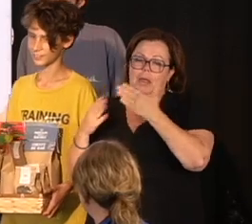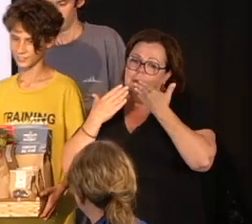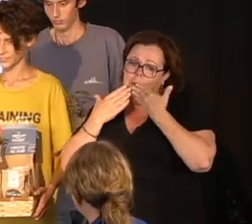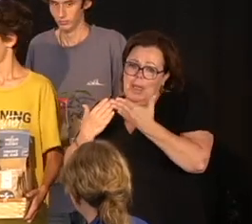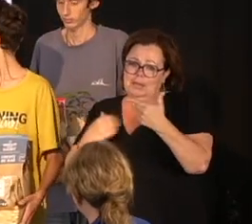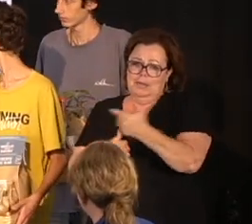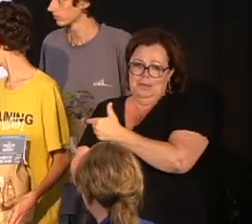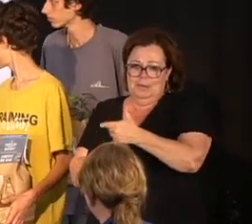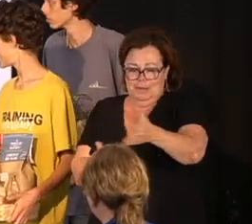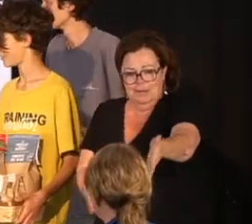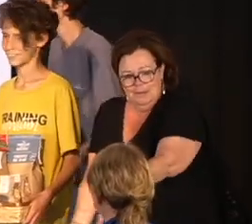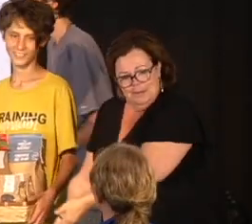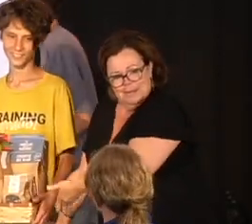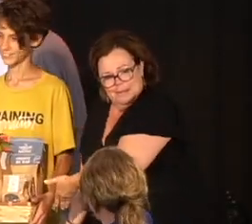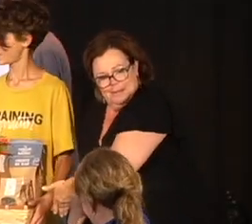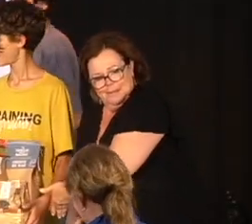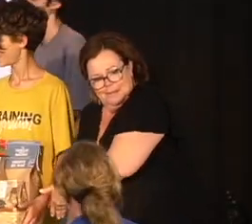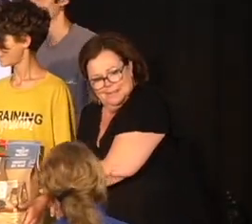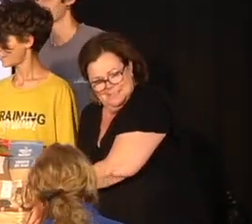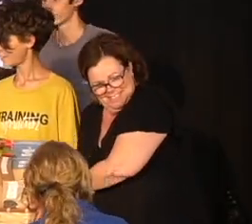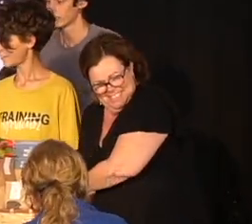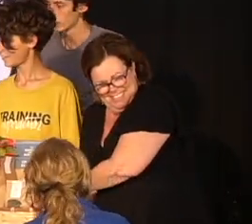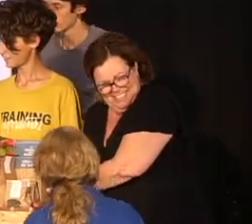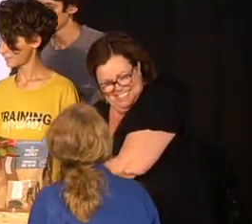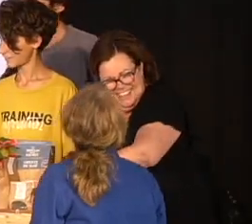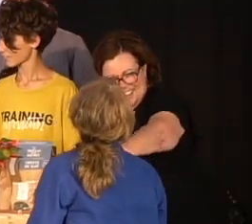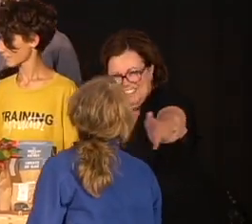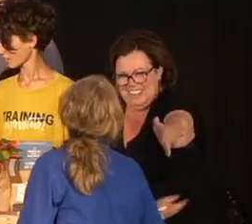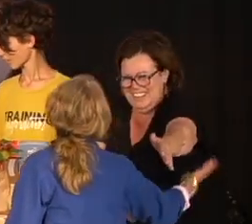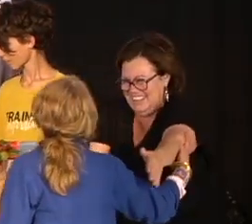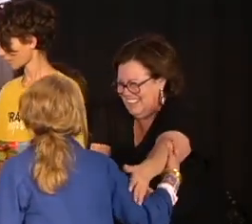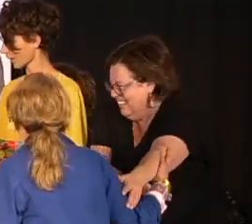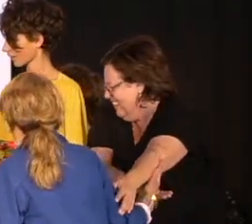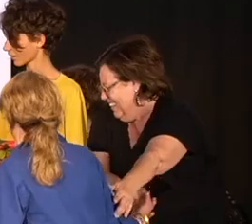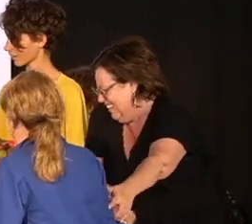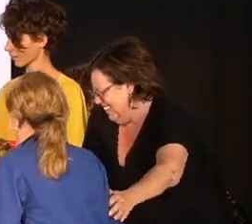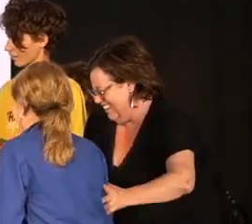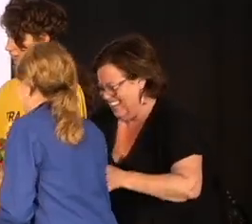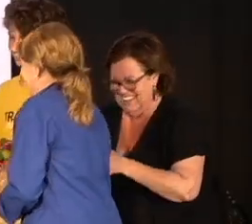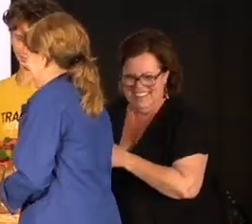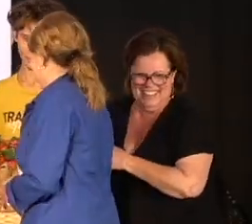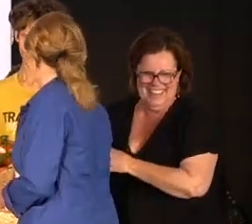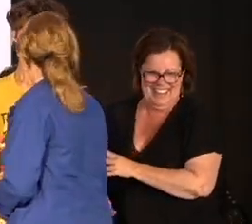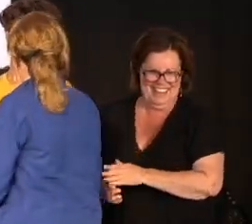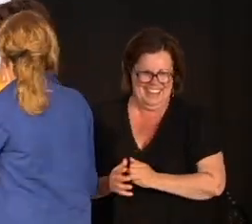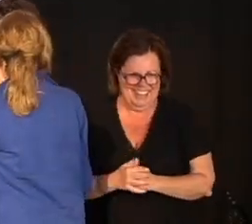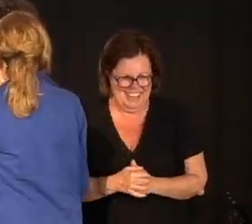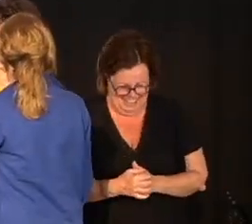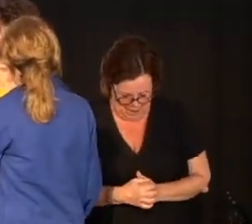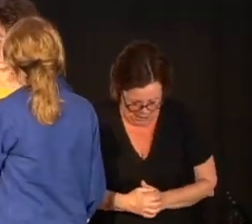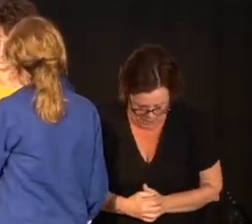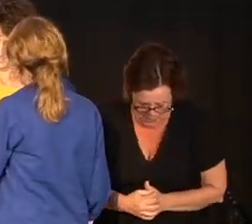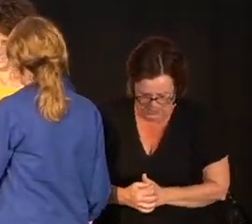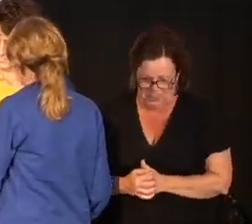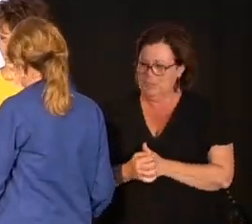panier pour vous remercier. À toutes les deux. Là, voilà. Merci beaucoup.